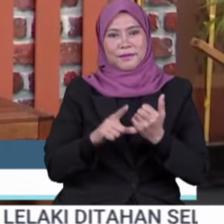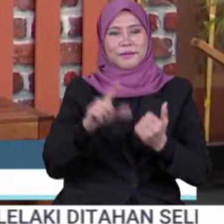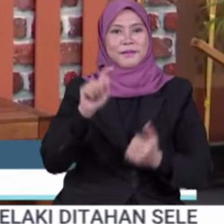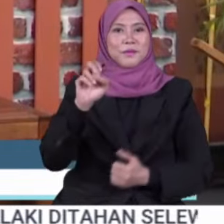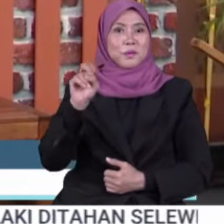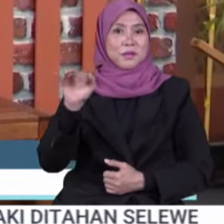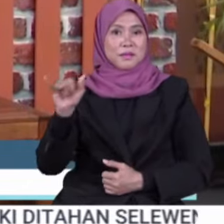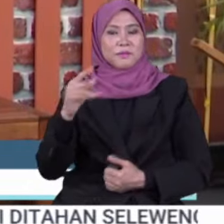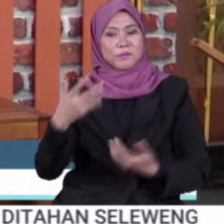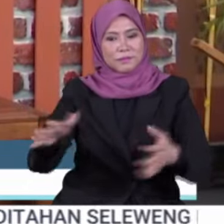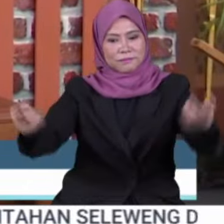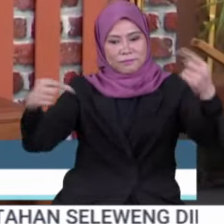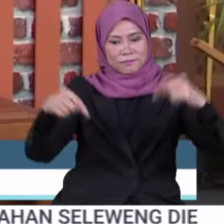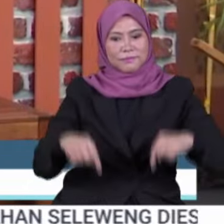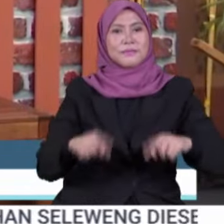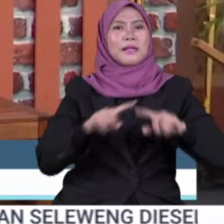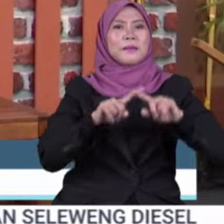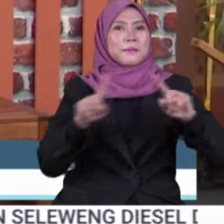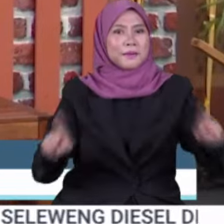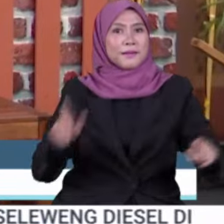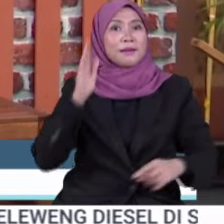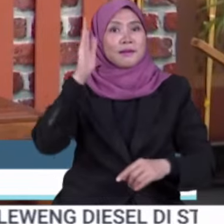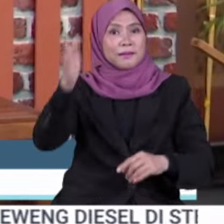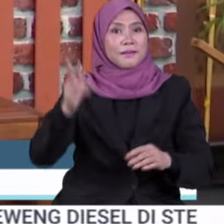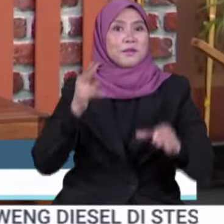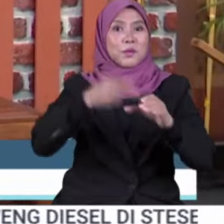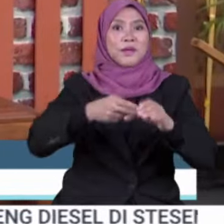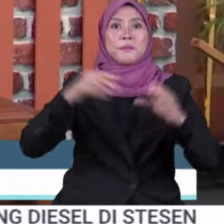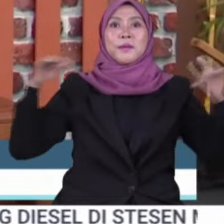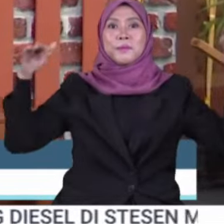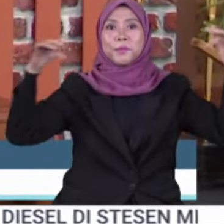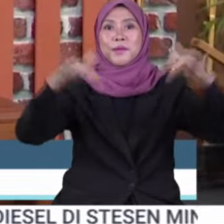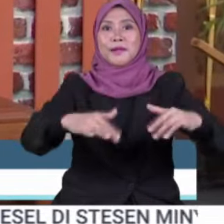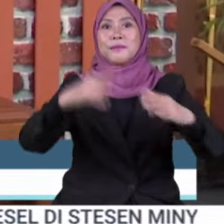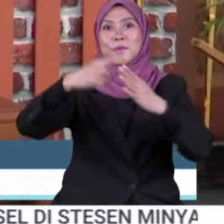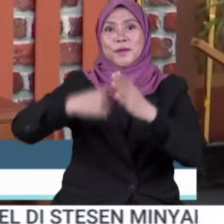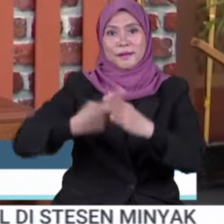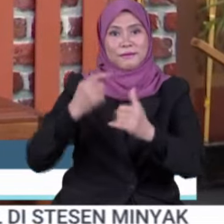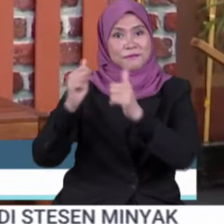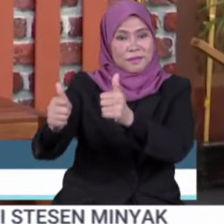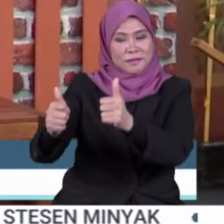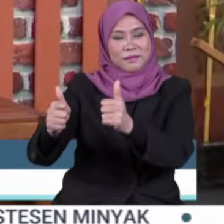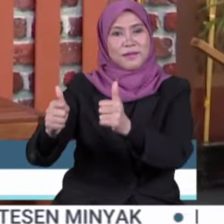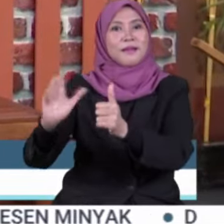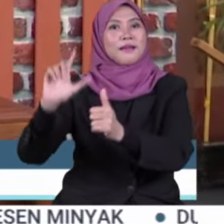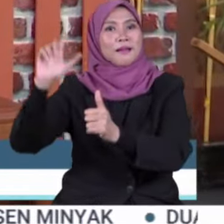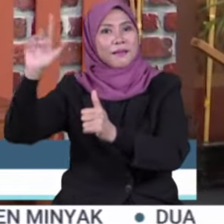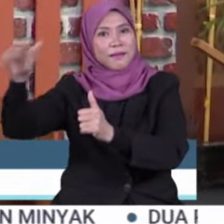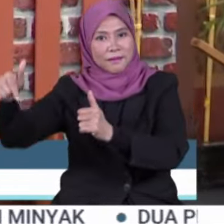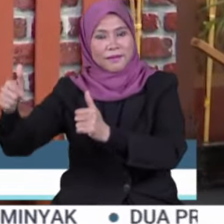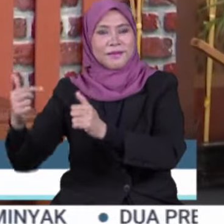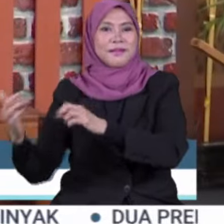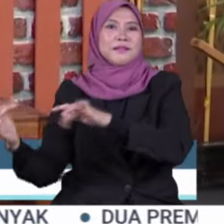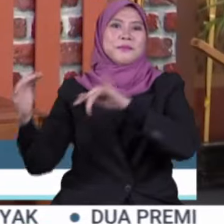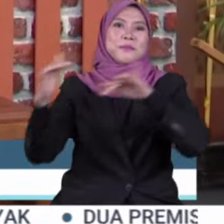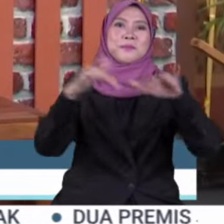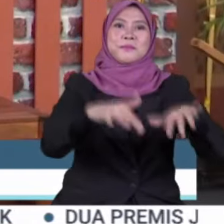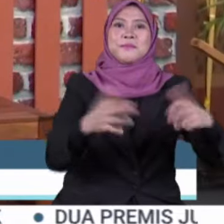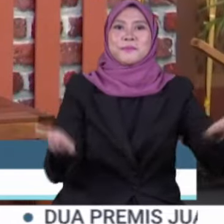Ching telah pun hadir, tetapi mereka akan menghadiri perhimpunan bulanan terlebih dahulu dan seterusnya mereka akan hadir untuk